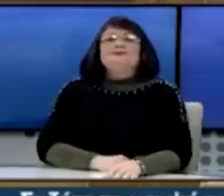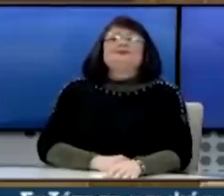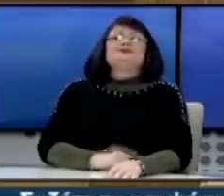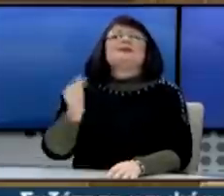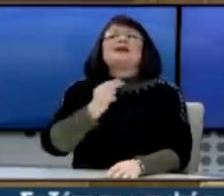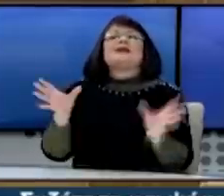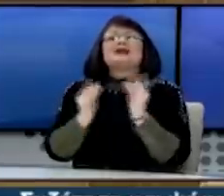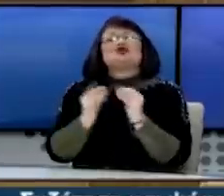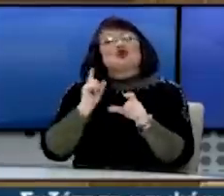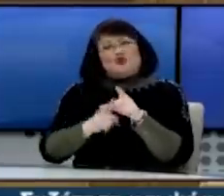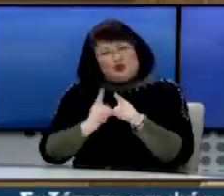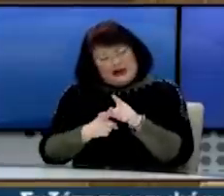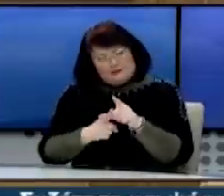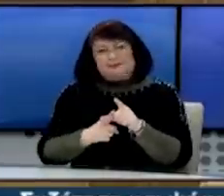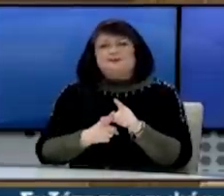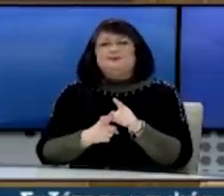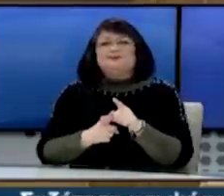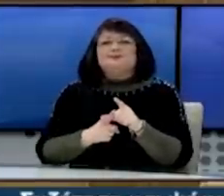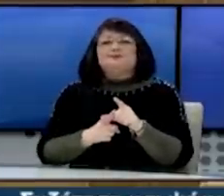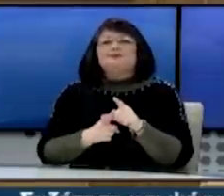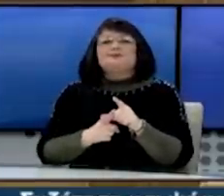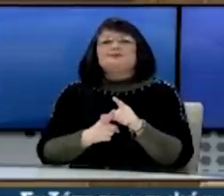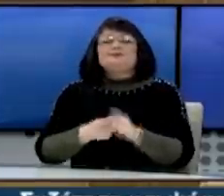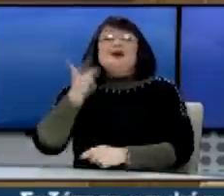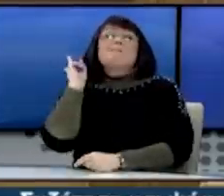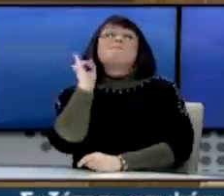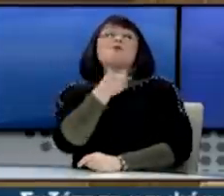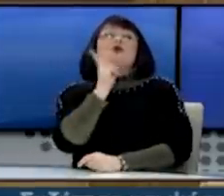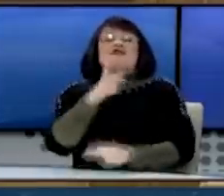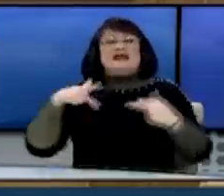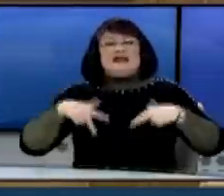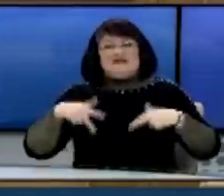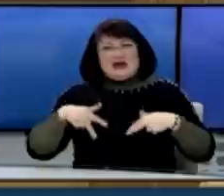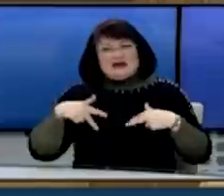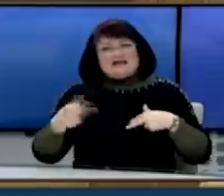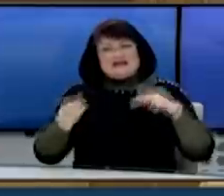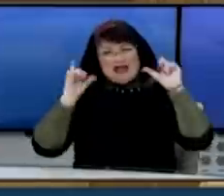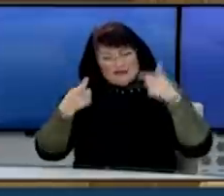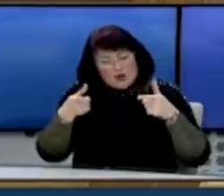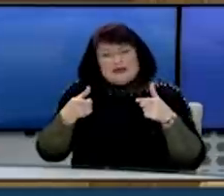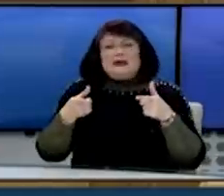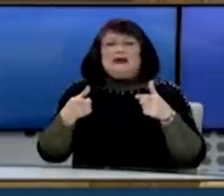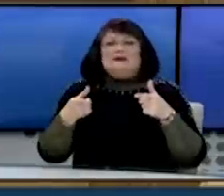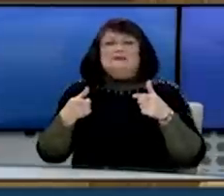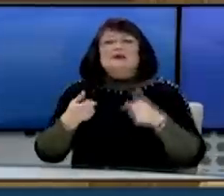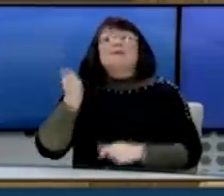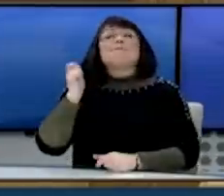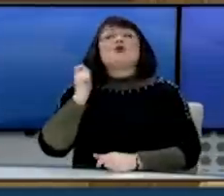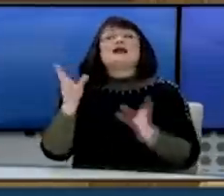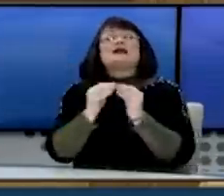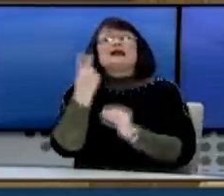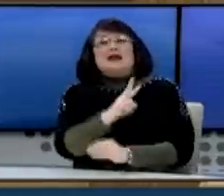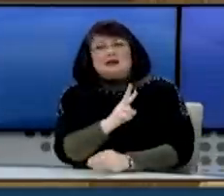σε ό,τι αφορά το ΚΚΕ, μομφή στην κυβέρνηση της Νέας Δημοκρατίας, στην πολιτική